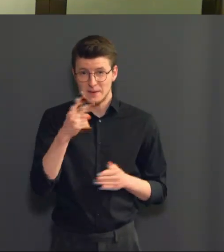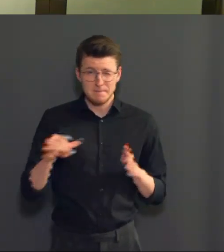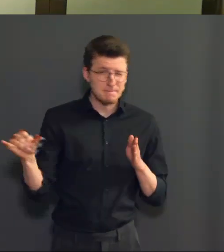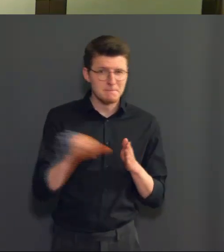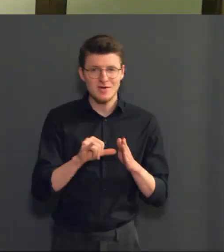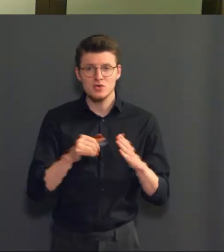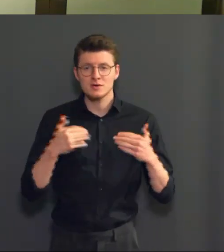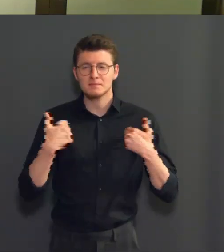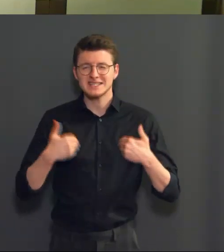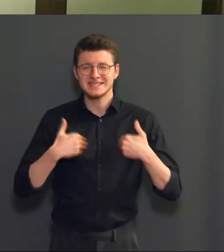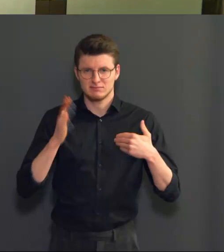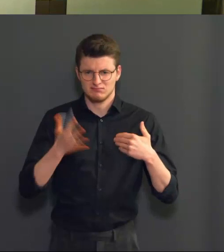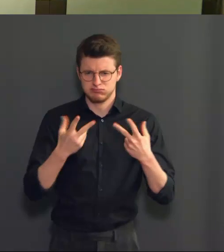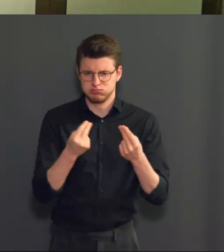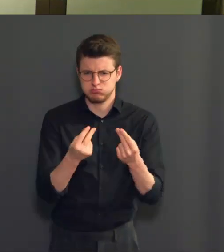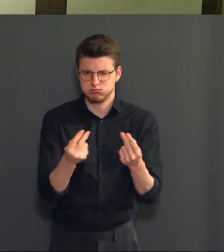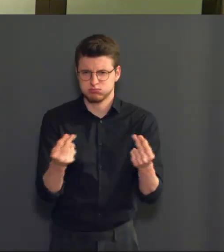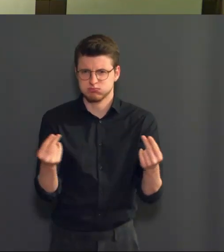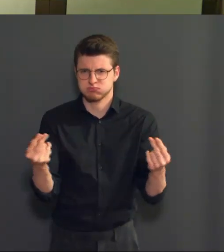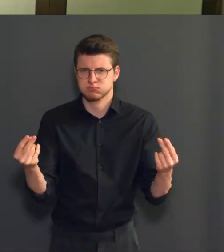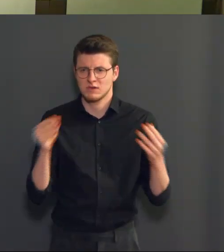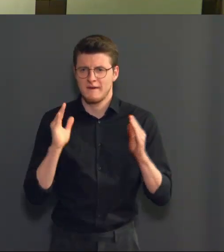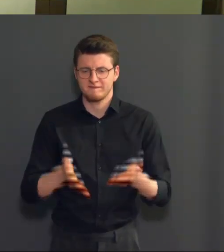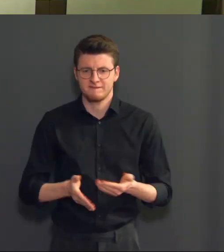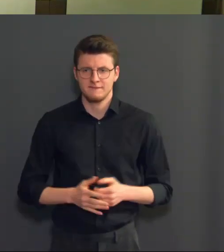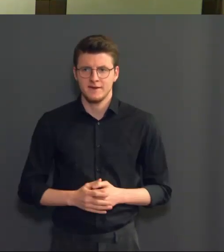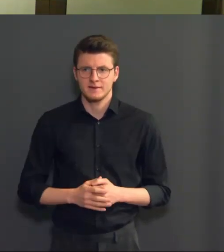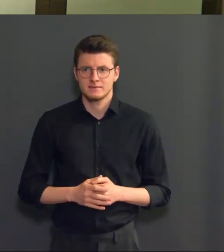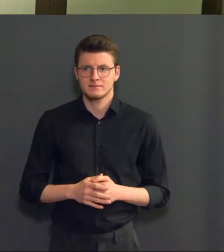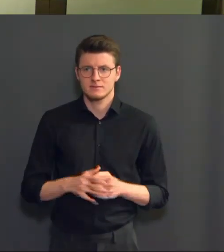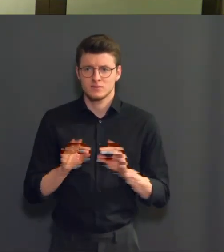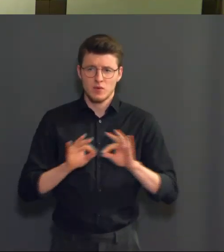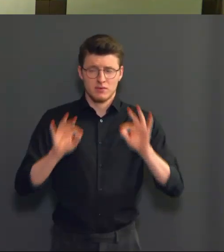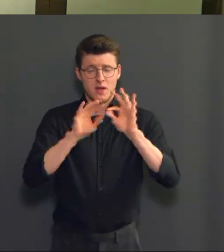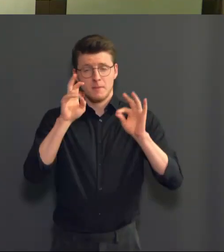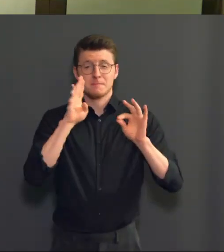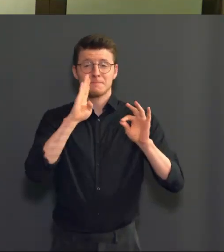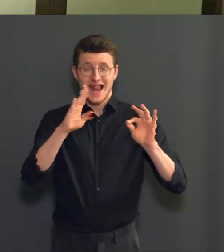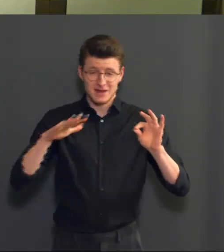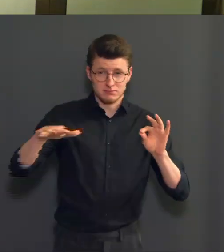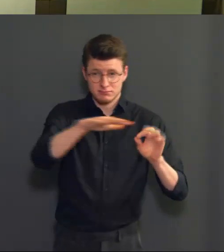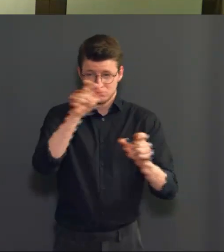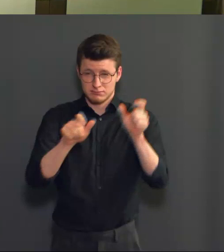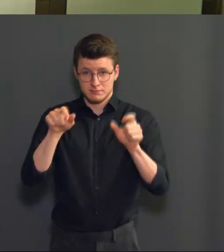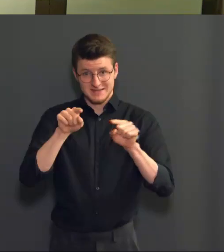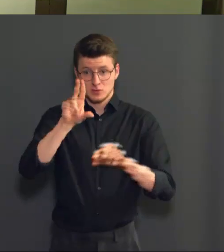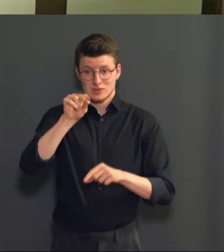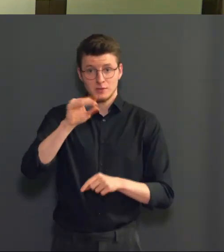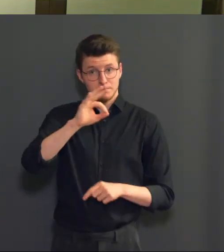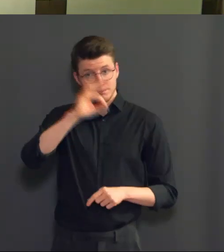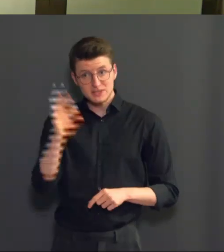zijn. Hiermee is dan 20% van de Belgische bevolking of 1 op de 5 mensen